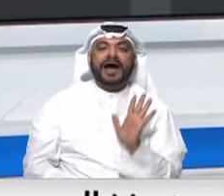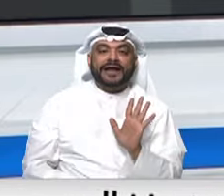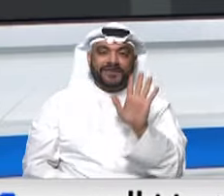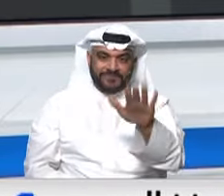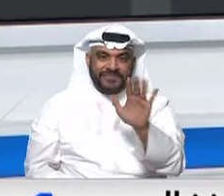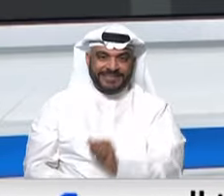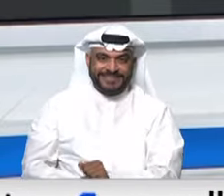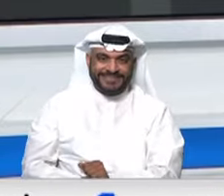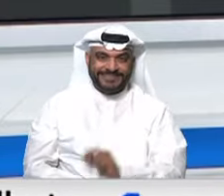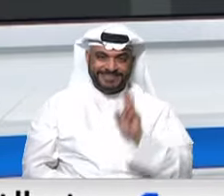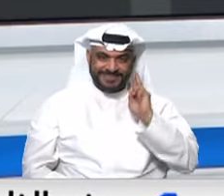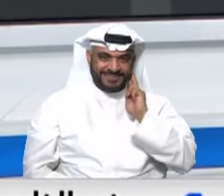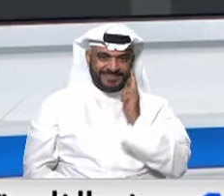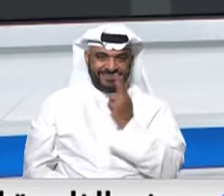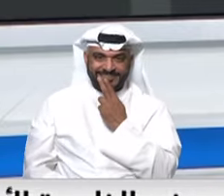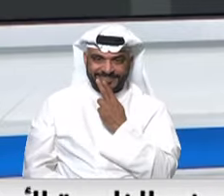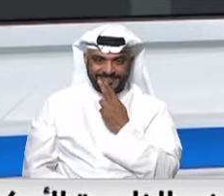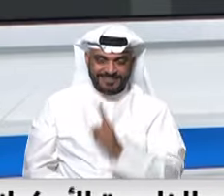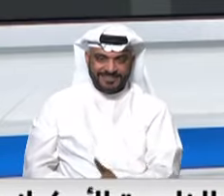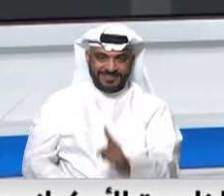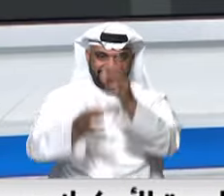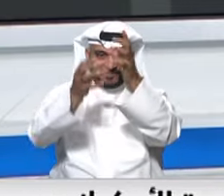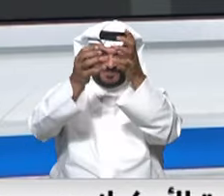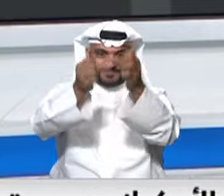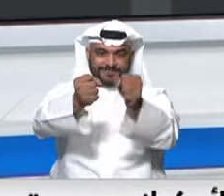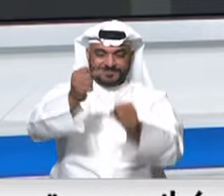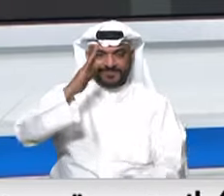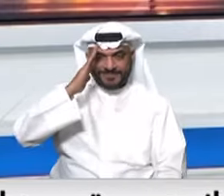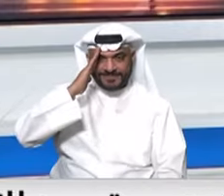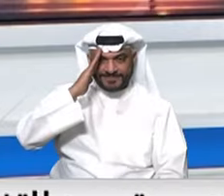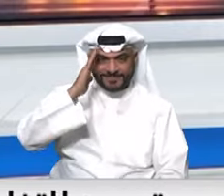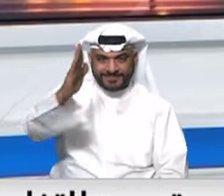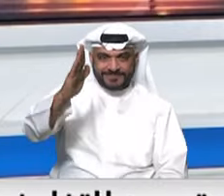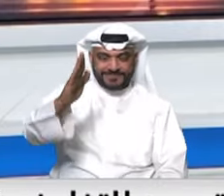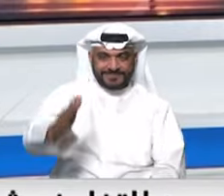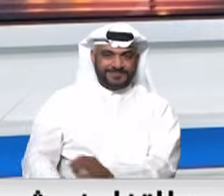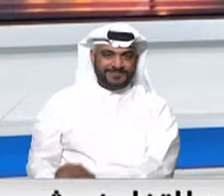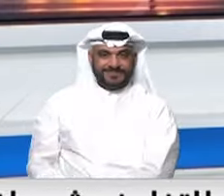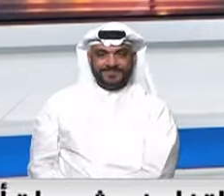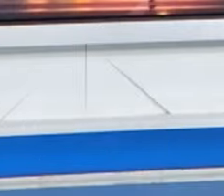المناطق المكشوفة. أعزائي المشاهدين، أشكركم على حسن المتابعة، والآن نرجع للزملاء في الاستديو.